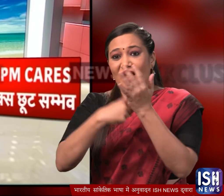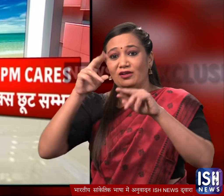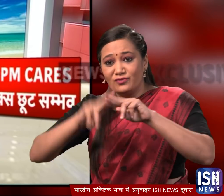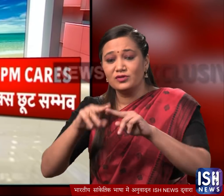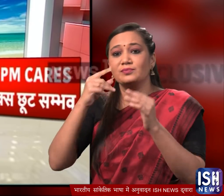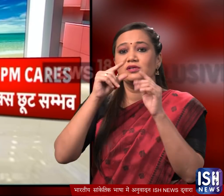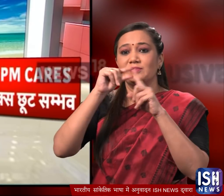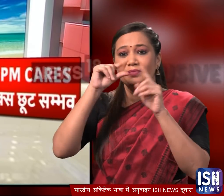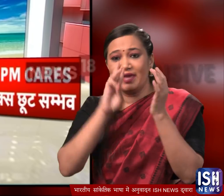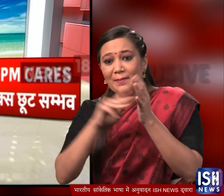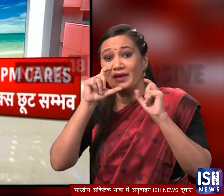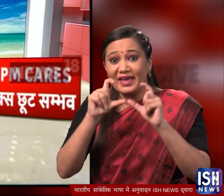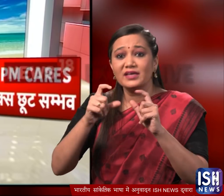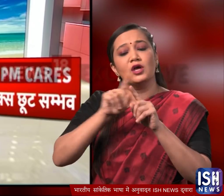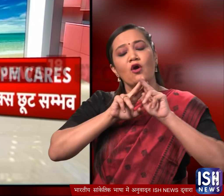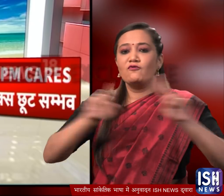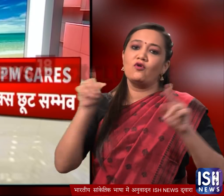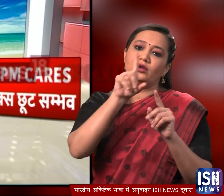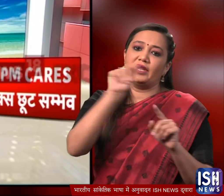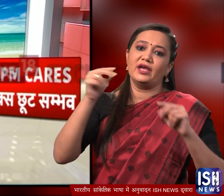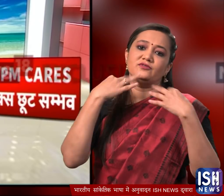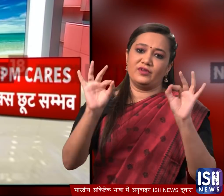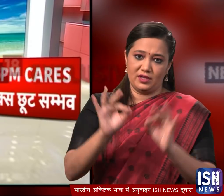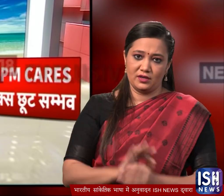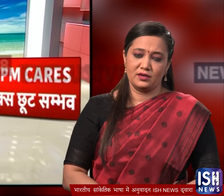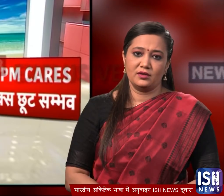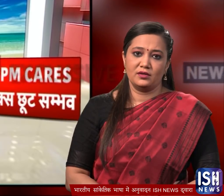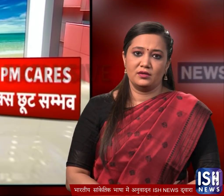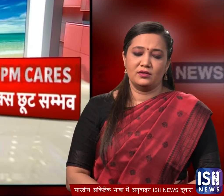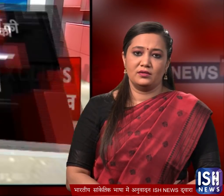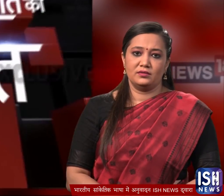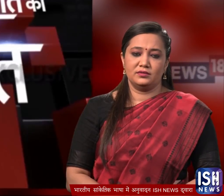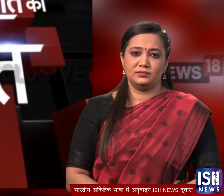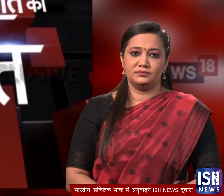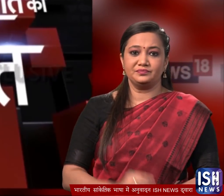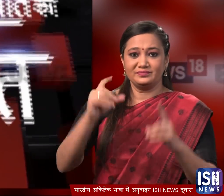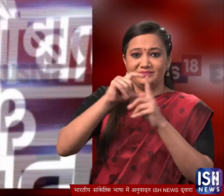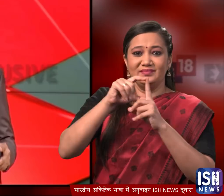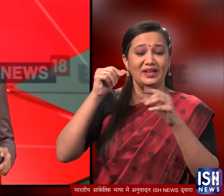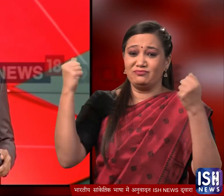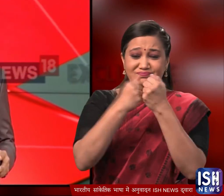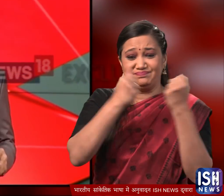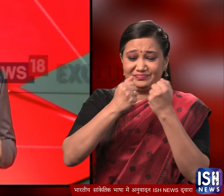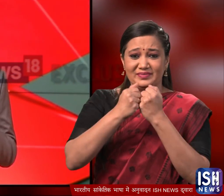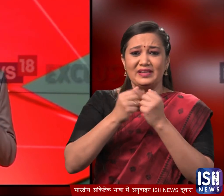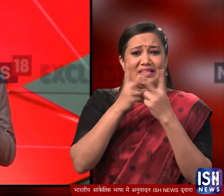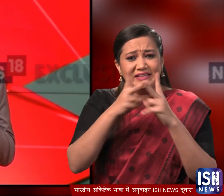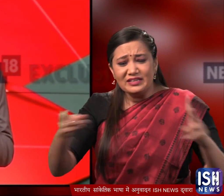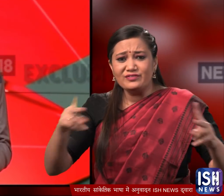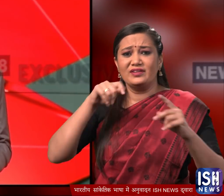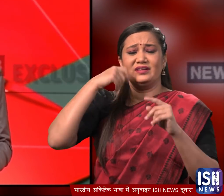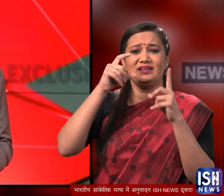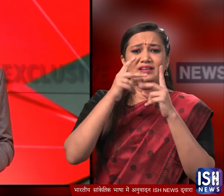कोष और पीएम केयर्स में दिए गए दान पर 100% टैक्स छूट का विकल्प मिल सकता है। दिल्ली में हुई हिंसा के